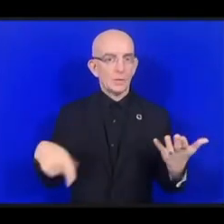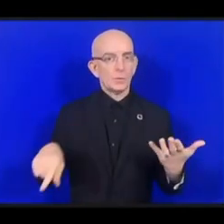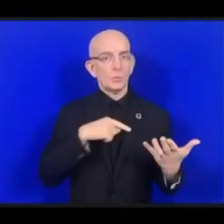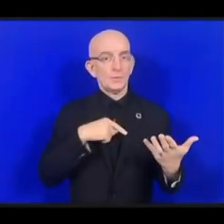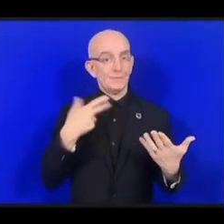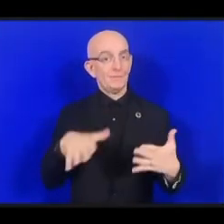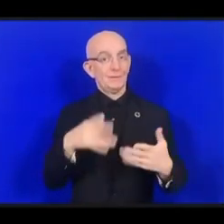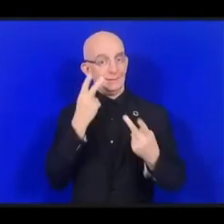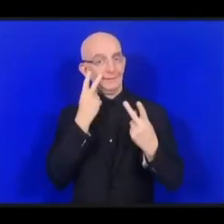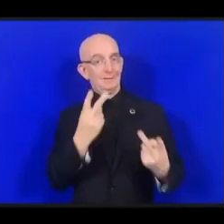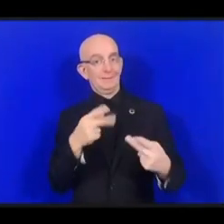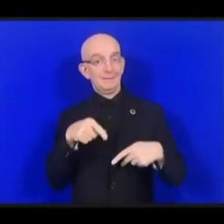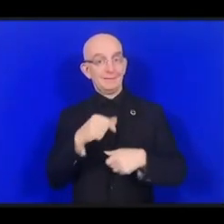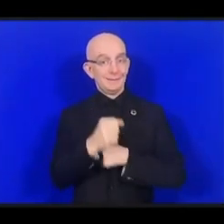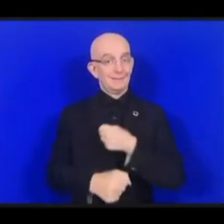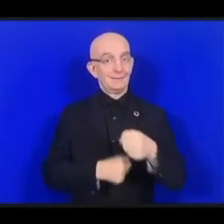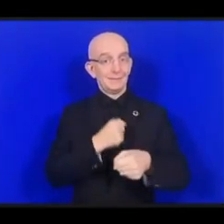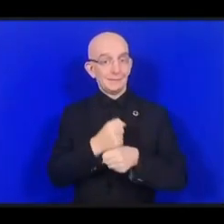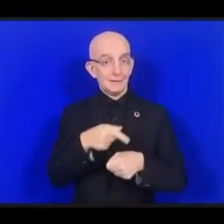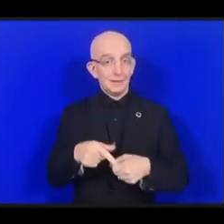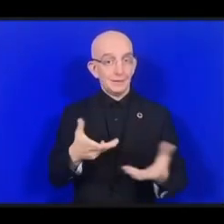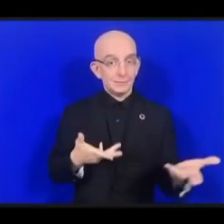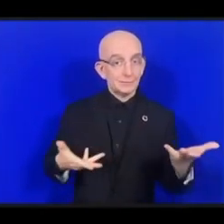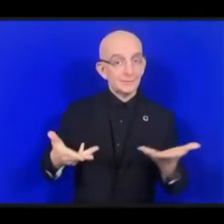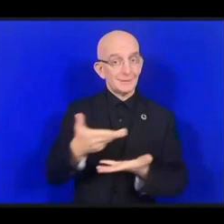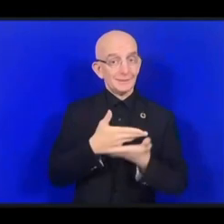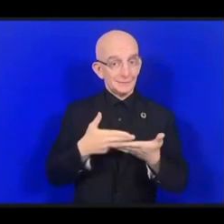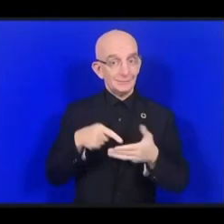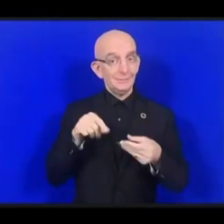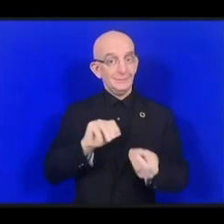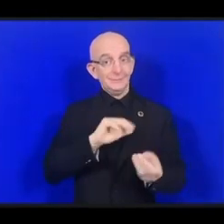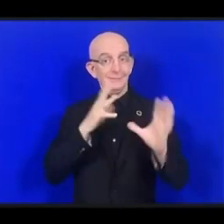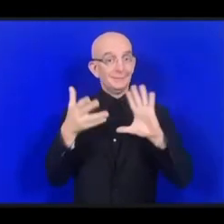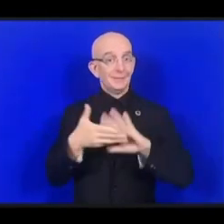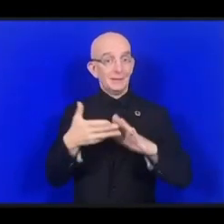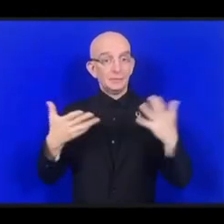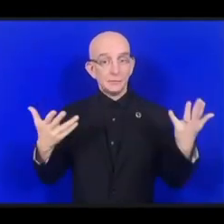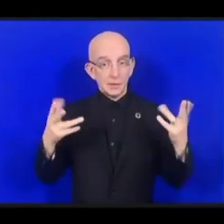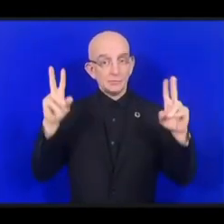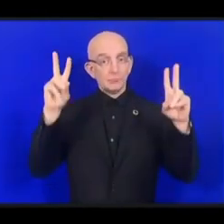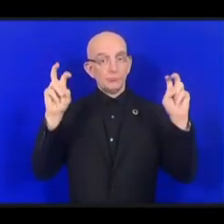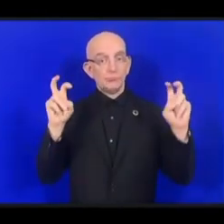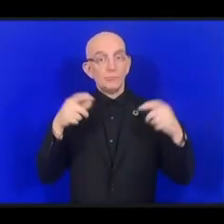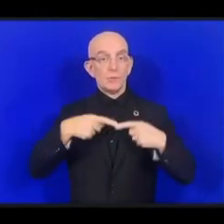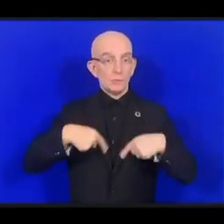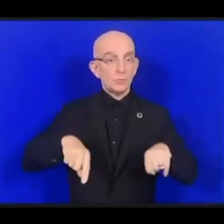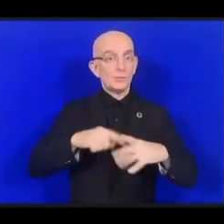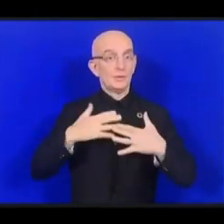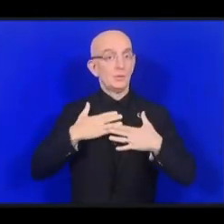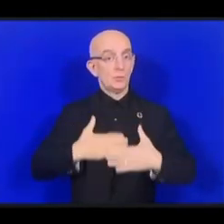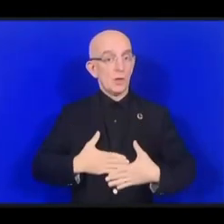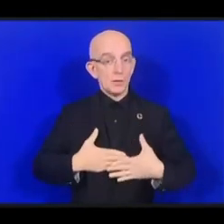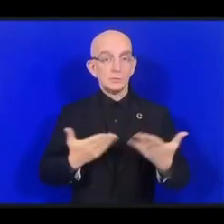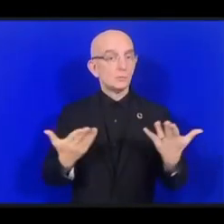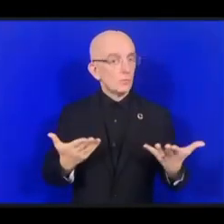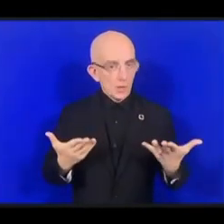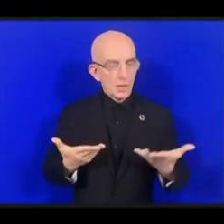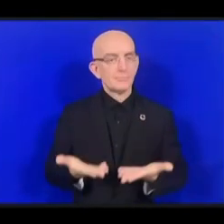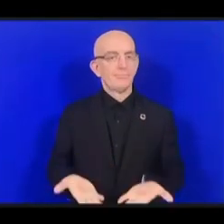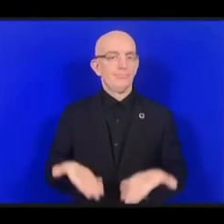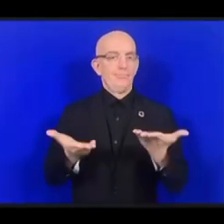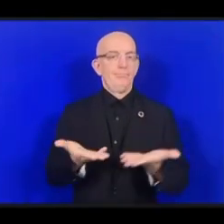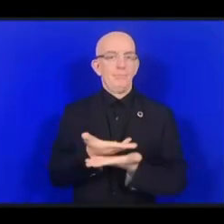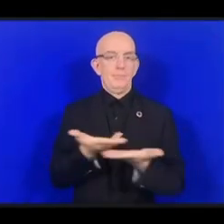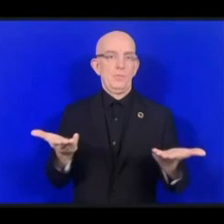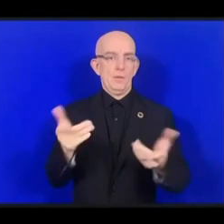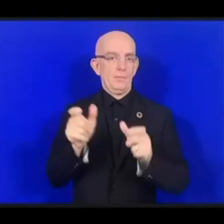でありますけどもこれはまさに激の課題でありますとはいえ十分な多様なステークホルダーの参加